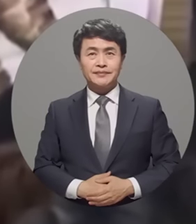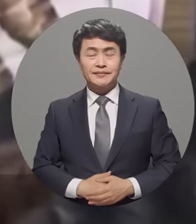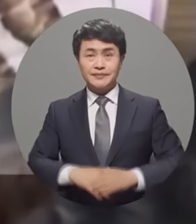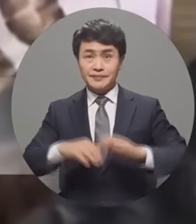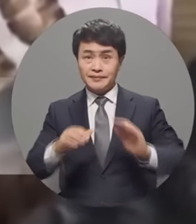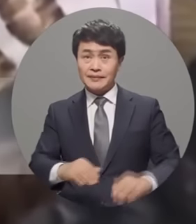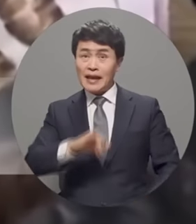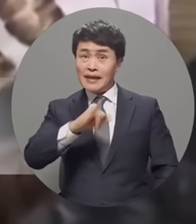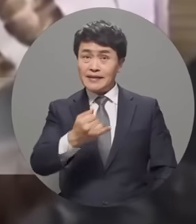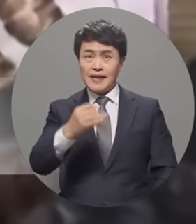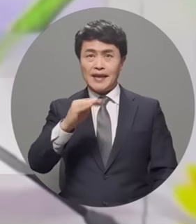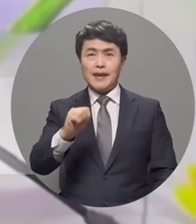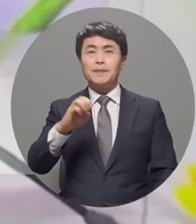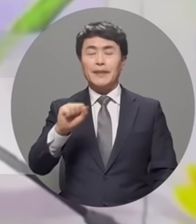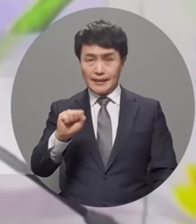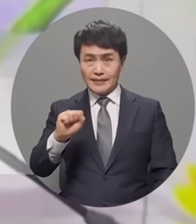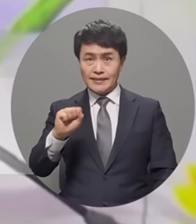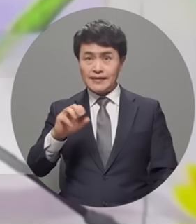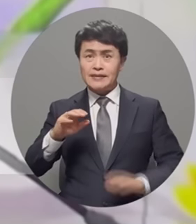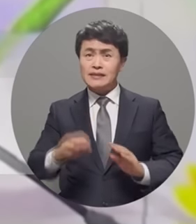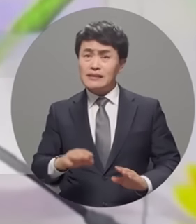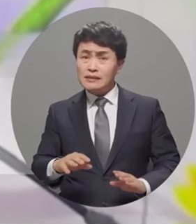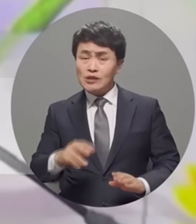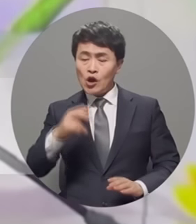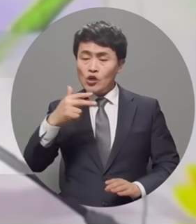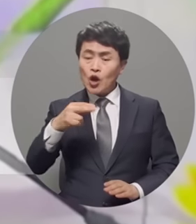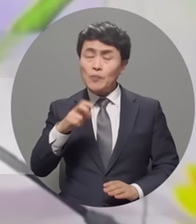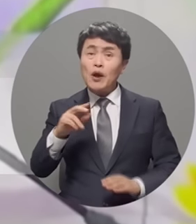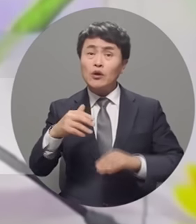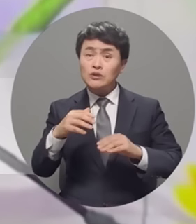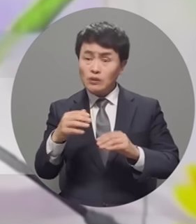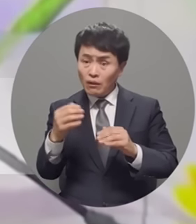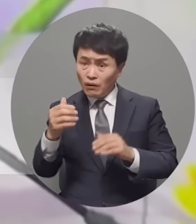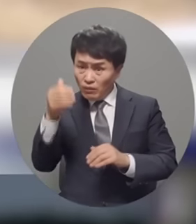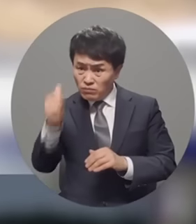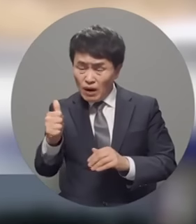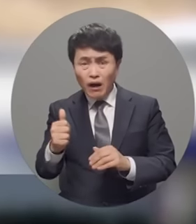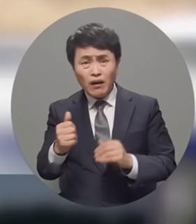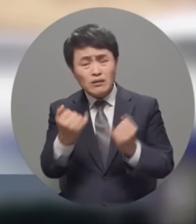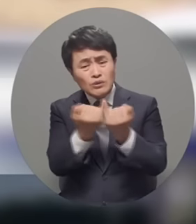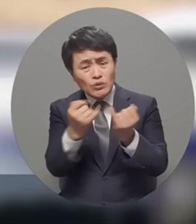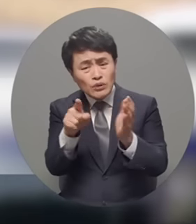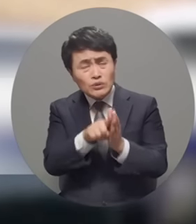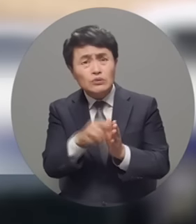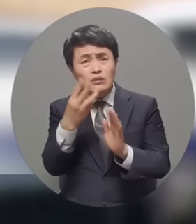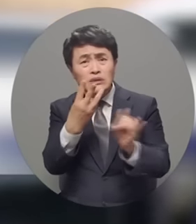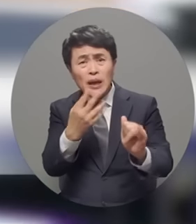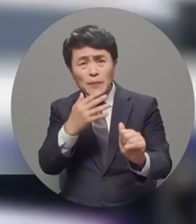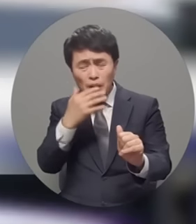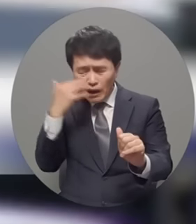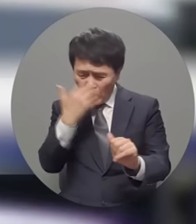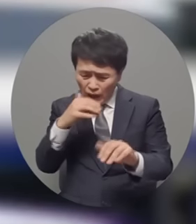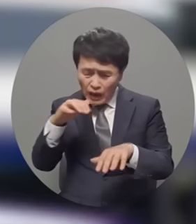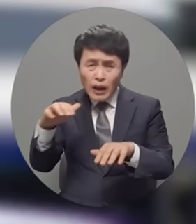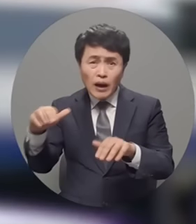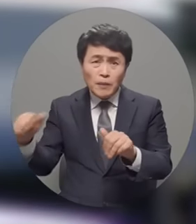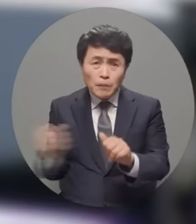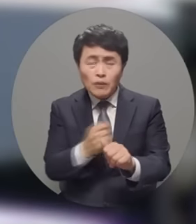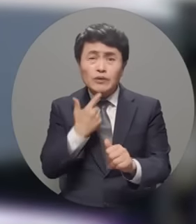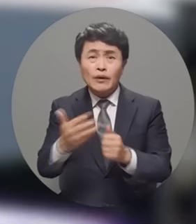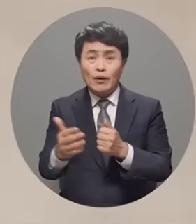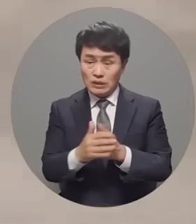JMS 정명석 총재는 여신도 3명을 상습 성폭행한 혐의로 지난해 말 1심에서 징역 23년을